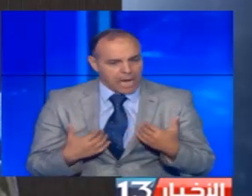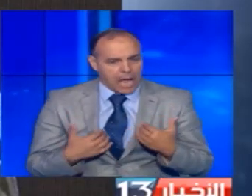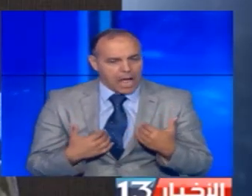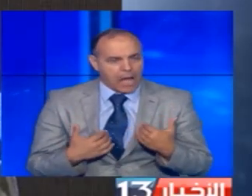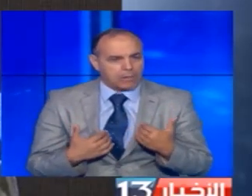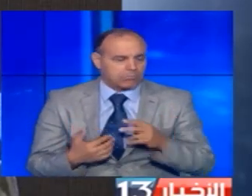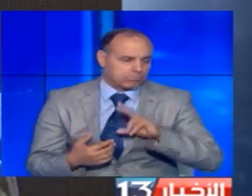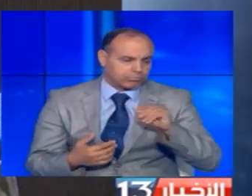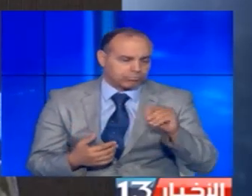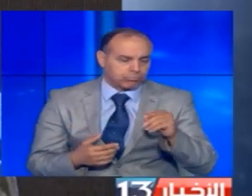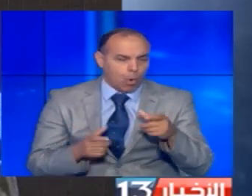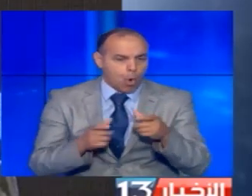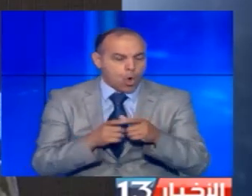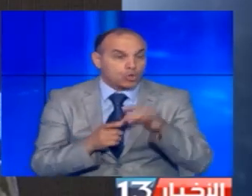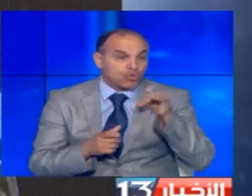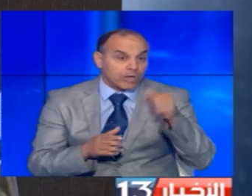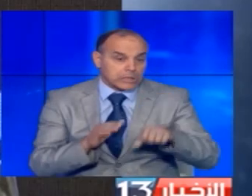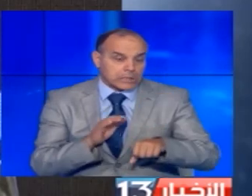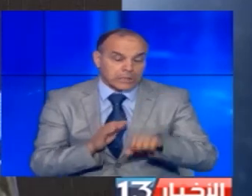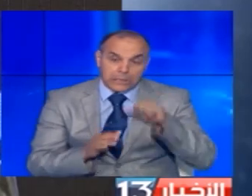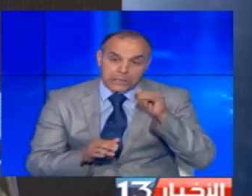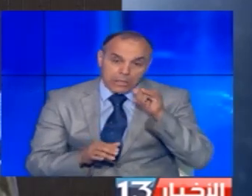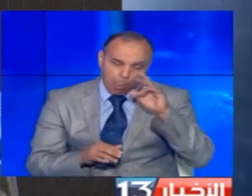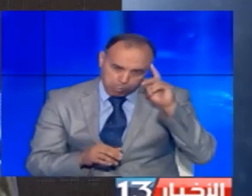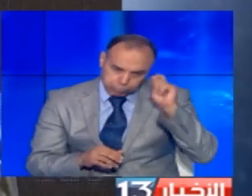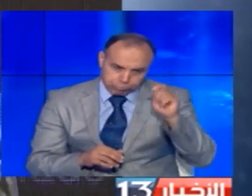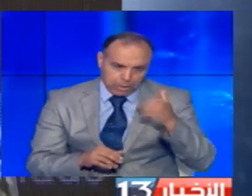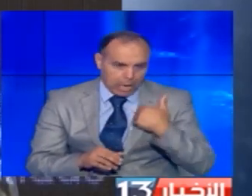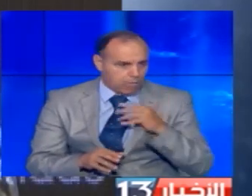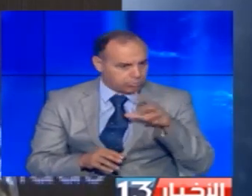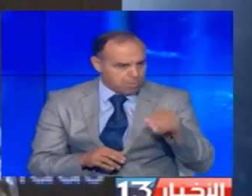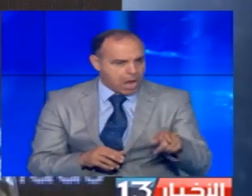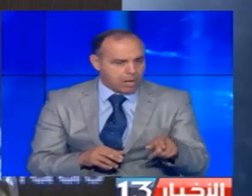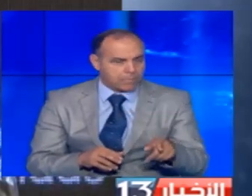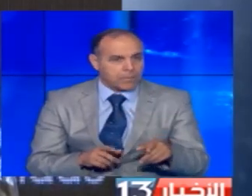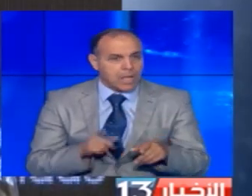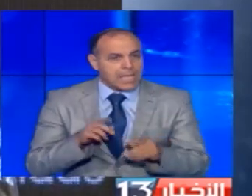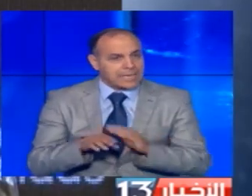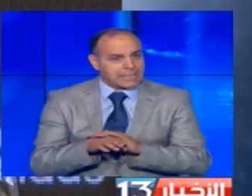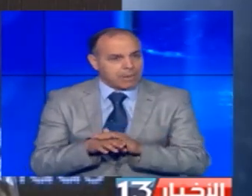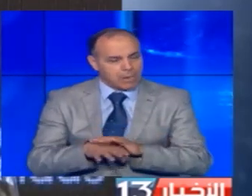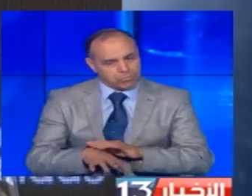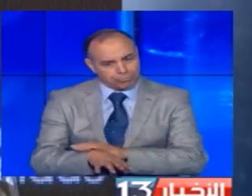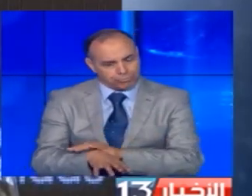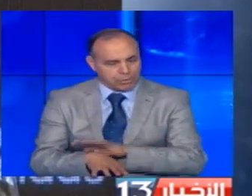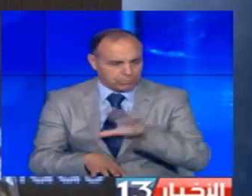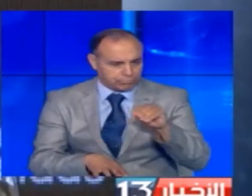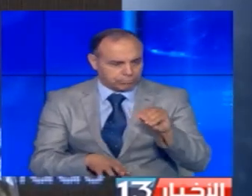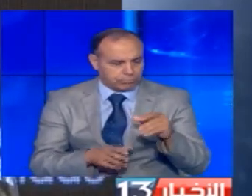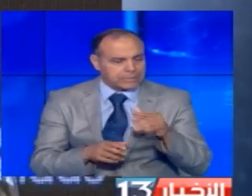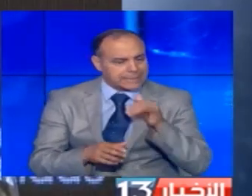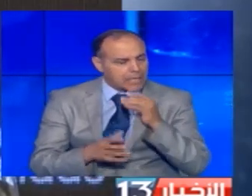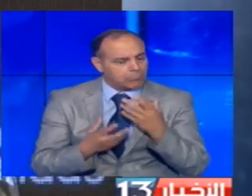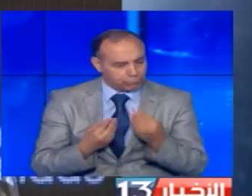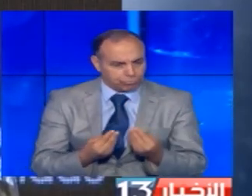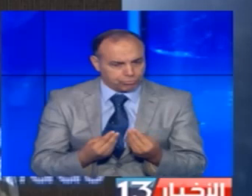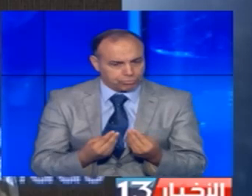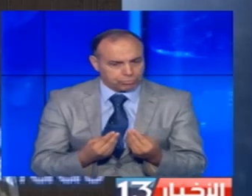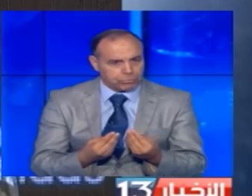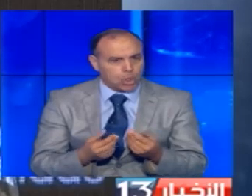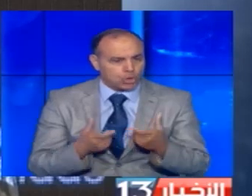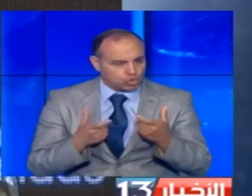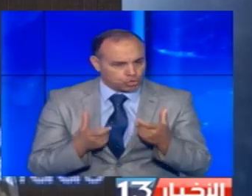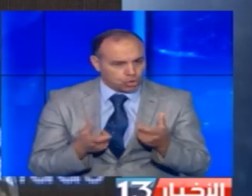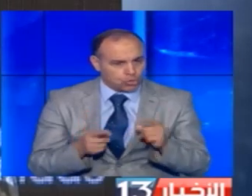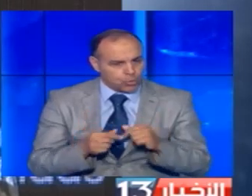عريق في هذه المرحله من عمره وهذا سبب الاحساس بالامتلاء لهذا الفريق لانه فرصه